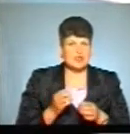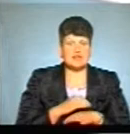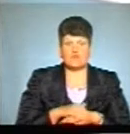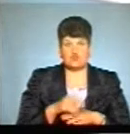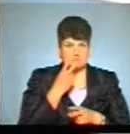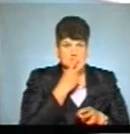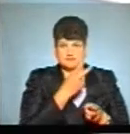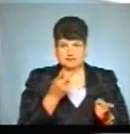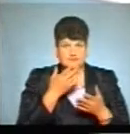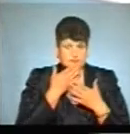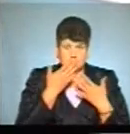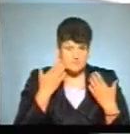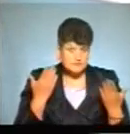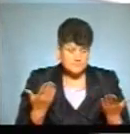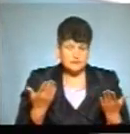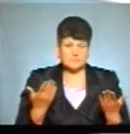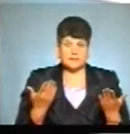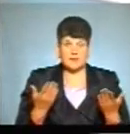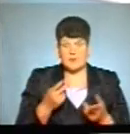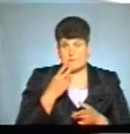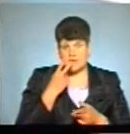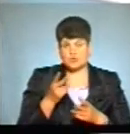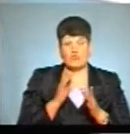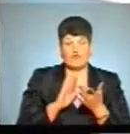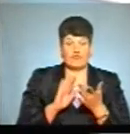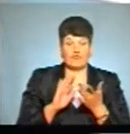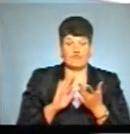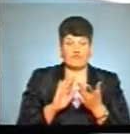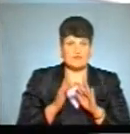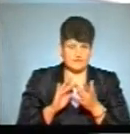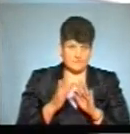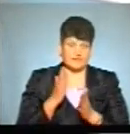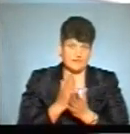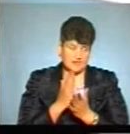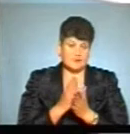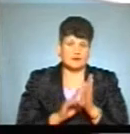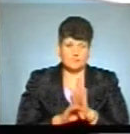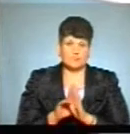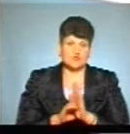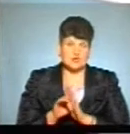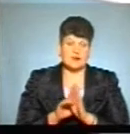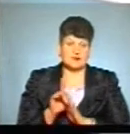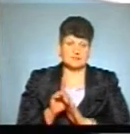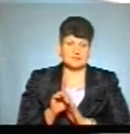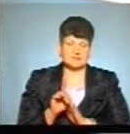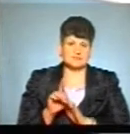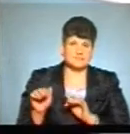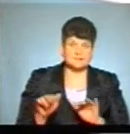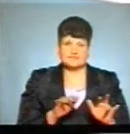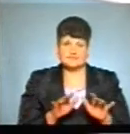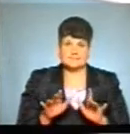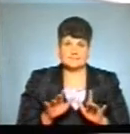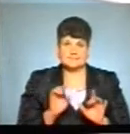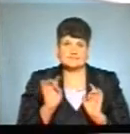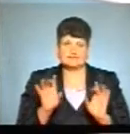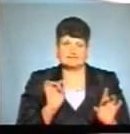не спостерігали, але знову ж таки, бачимо в соцмережах вже почалися дії, пов'язані з агітацією